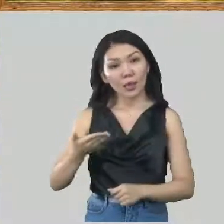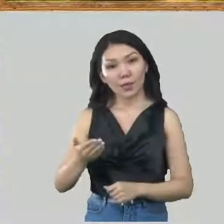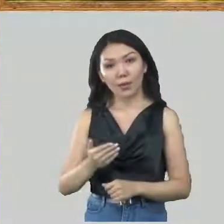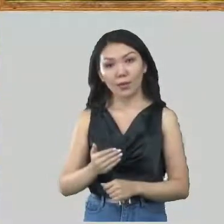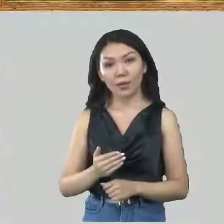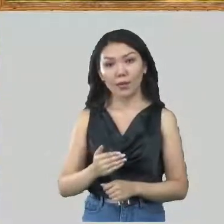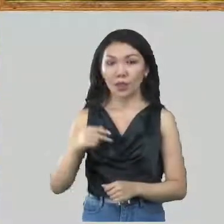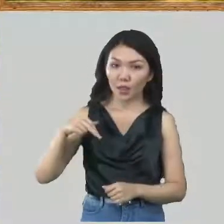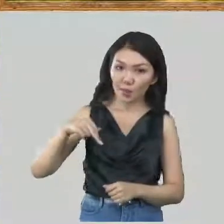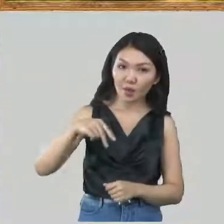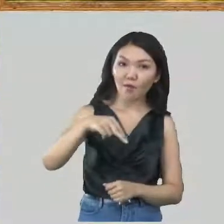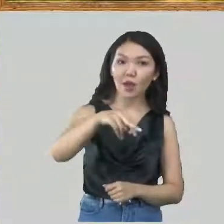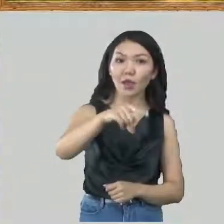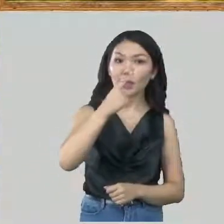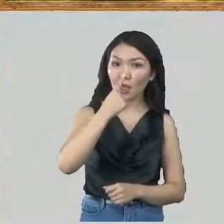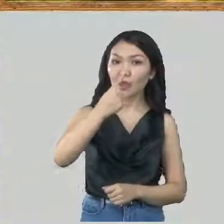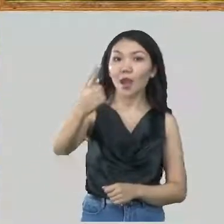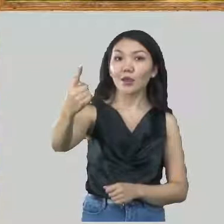отправляемся дальше.